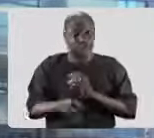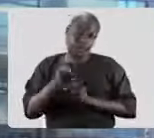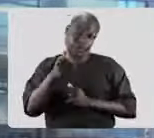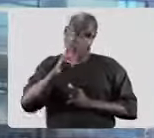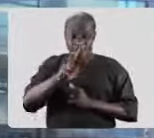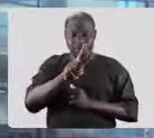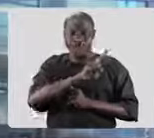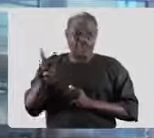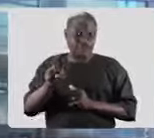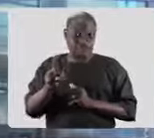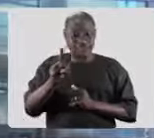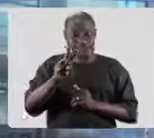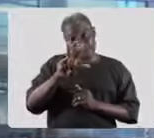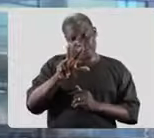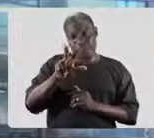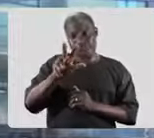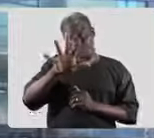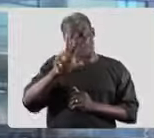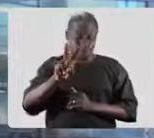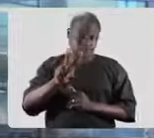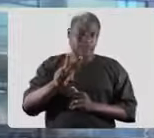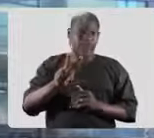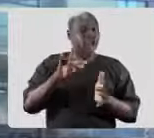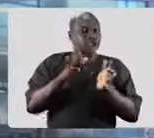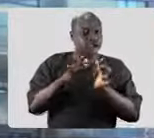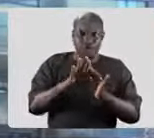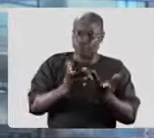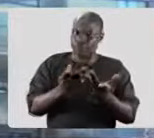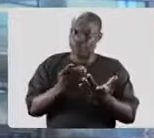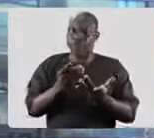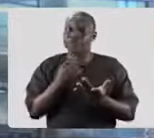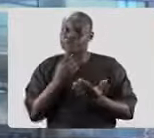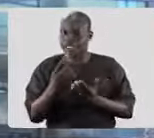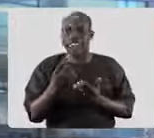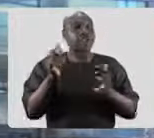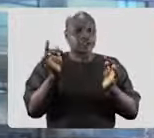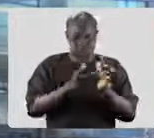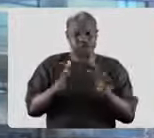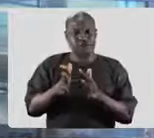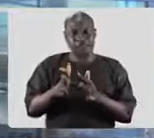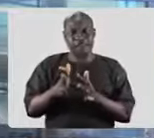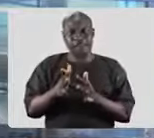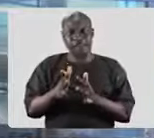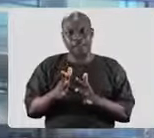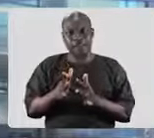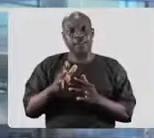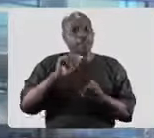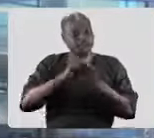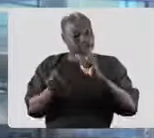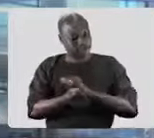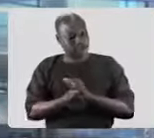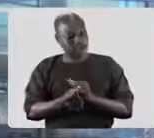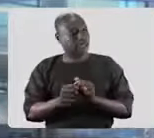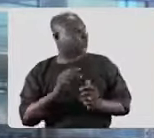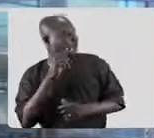26 and verse 52 no Bible di adanse se ye wura Yesu Kristo adane nani